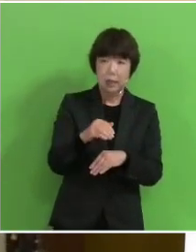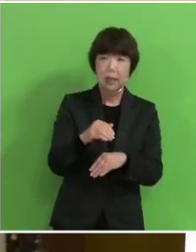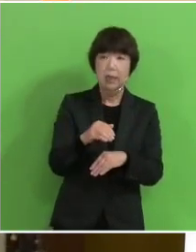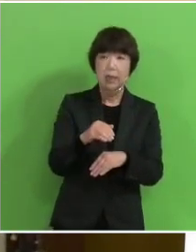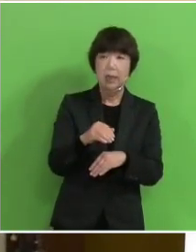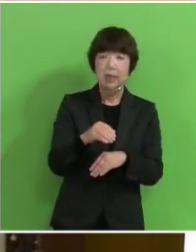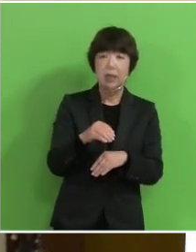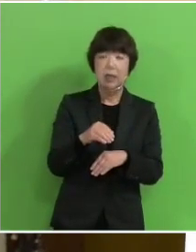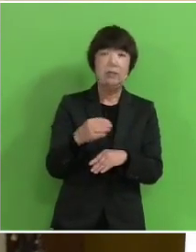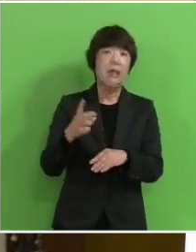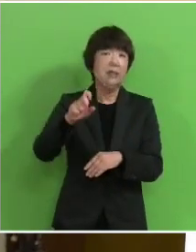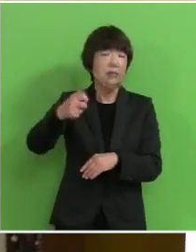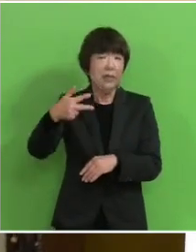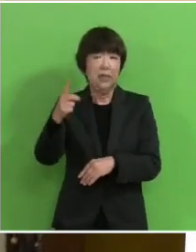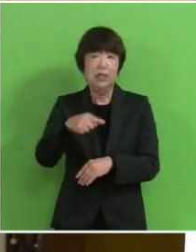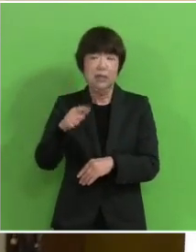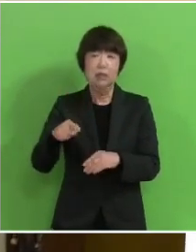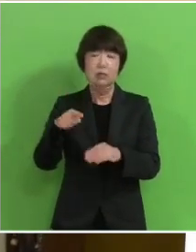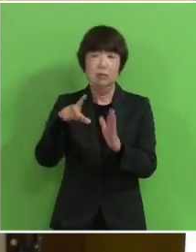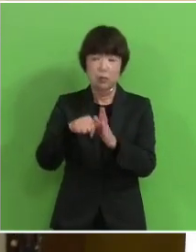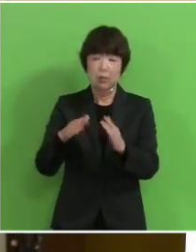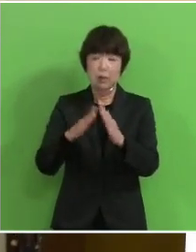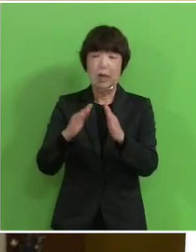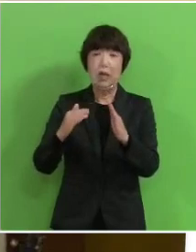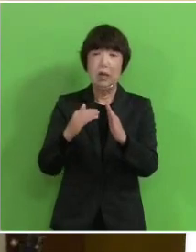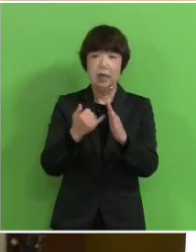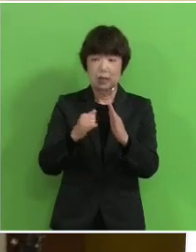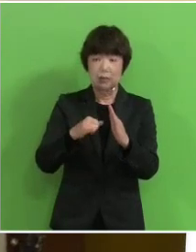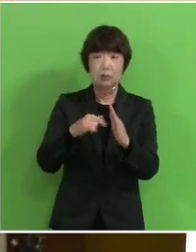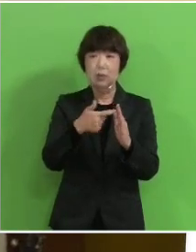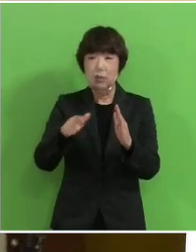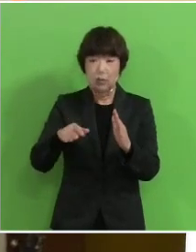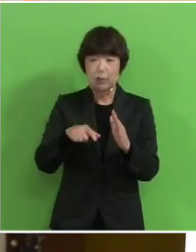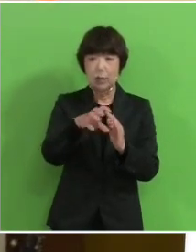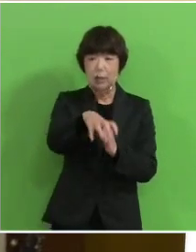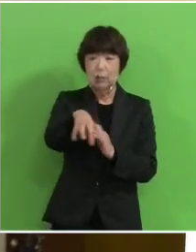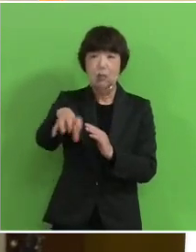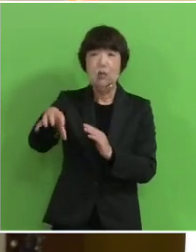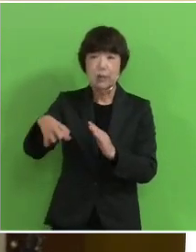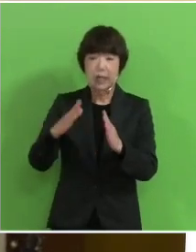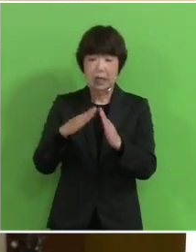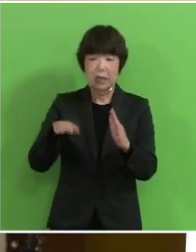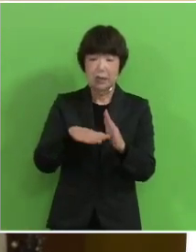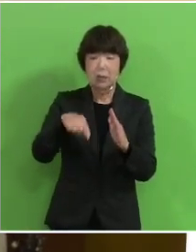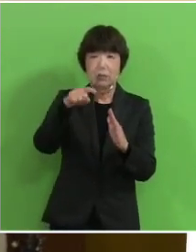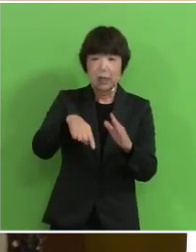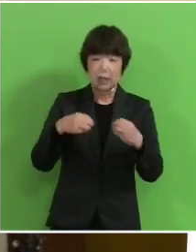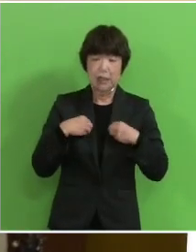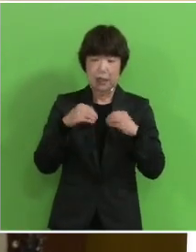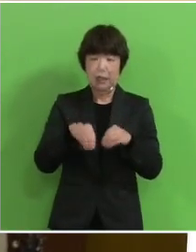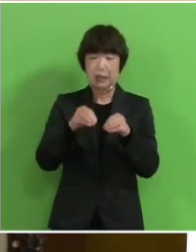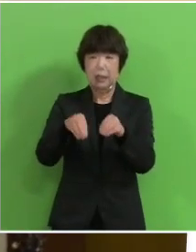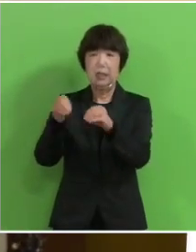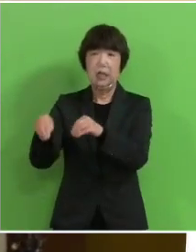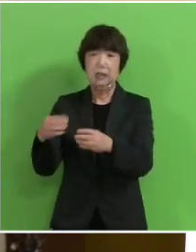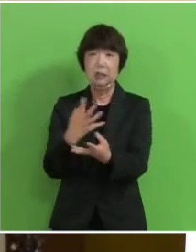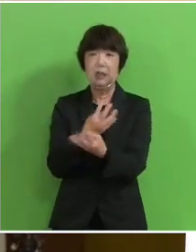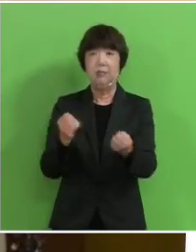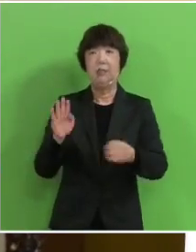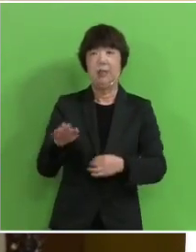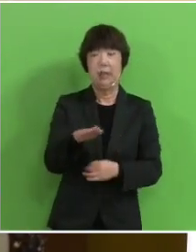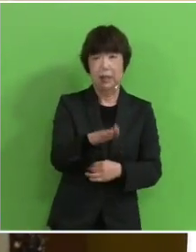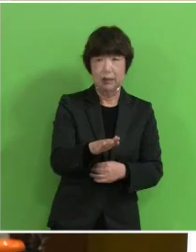名の時は複数の過程でまああの家庭内感染が確認されたということも影響があったと思い